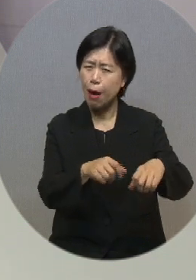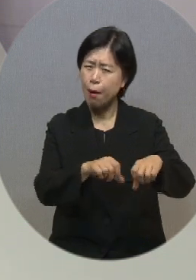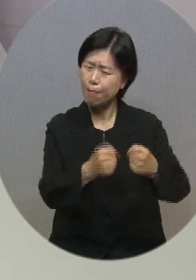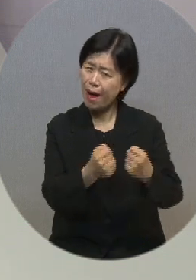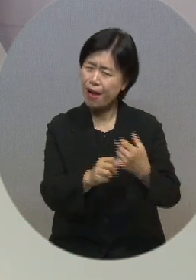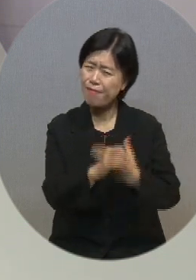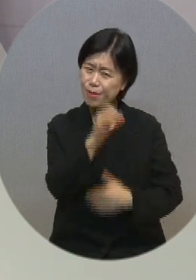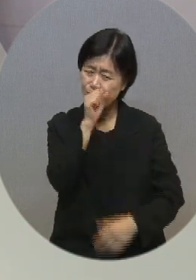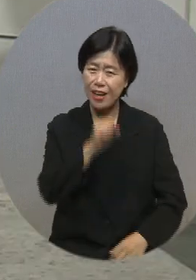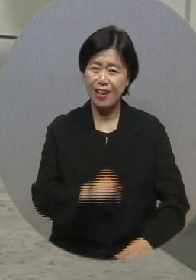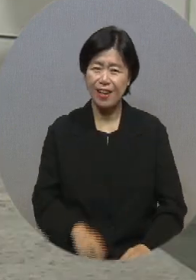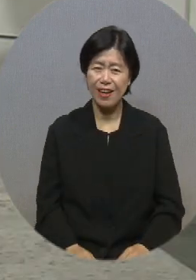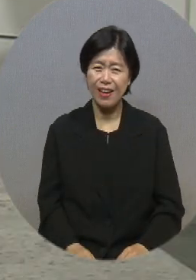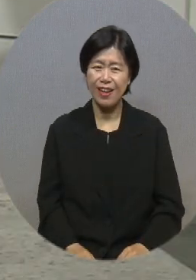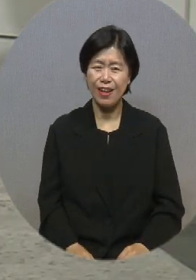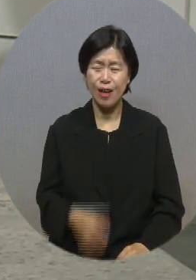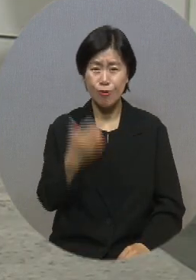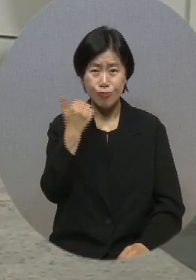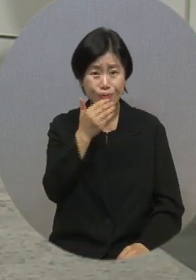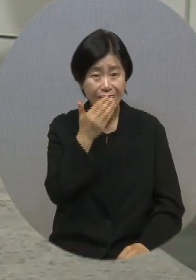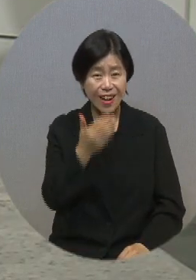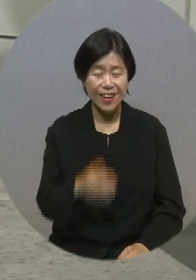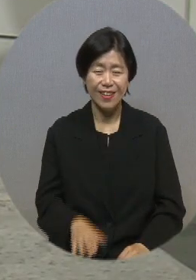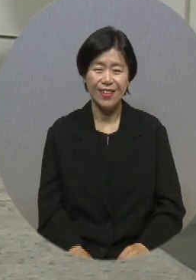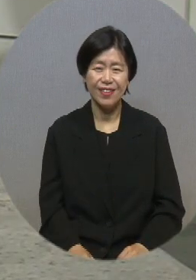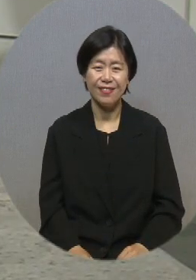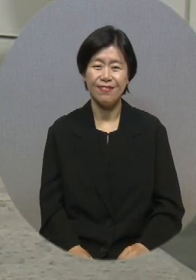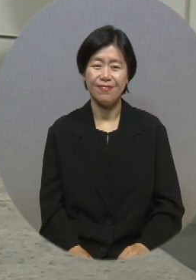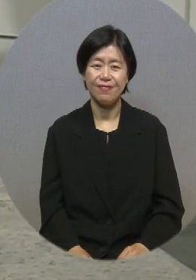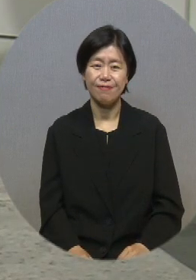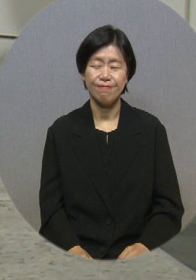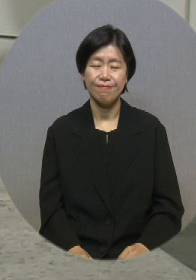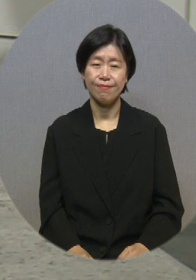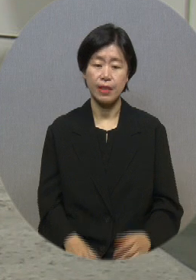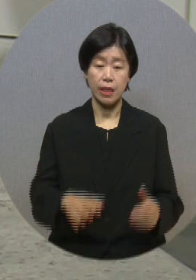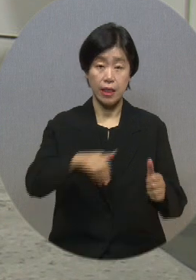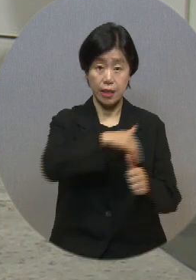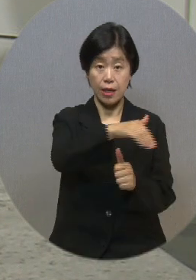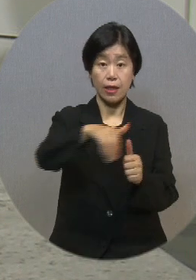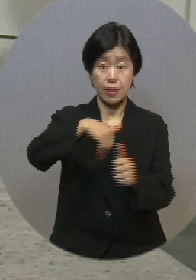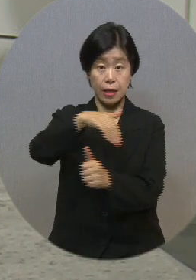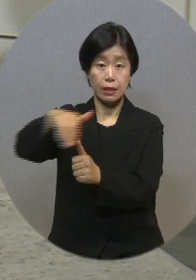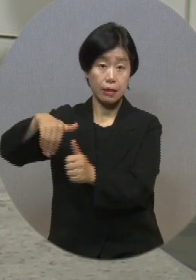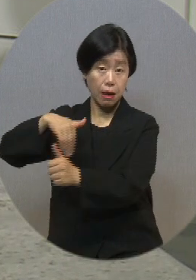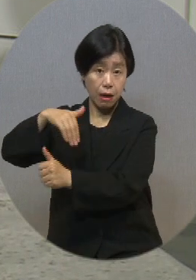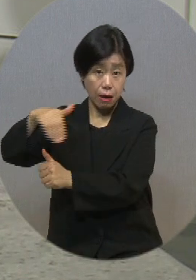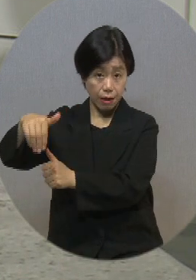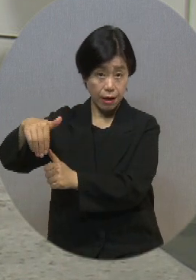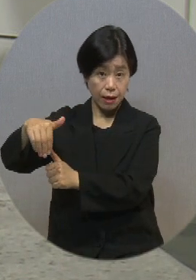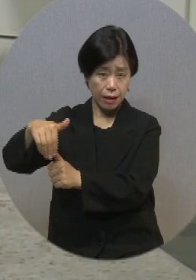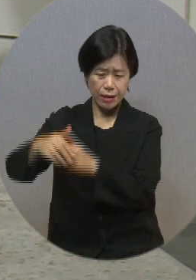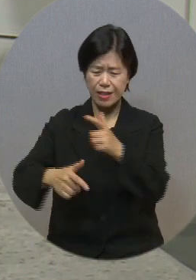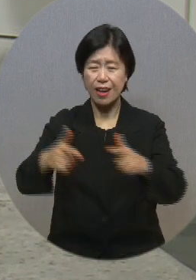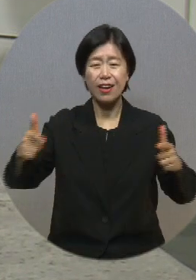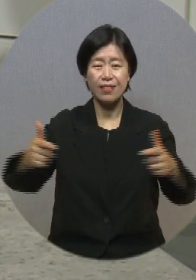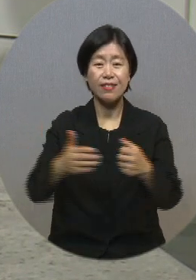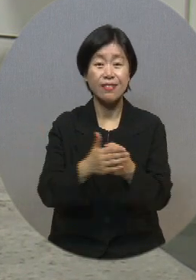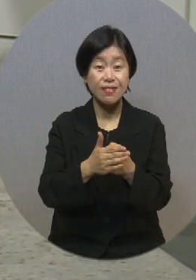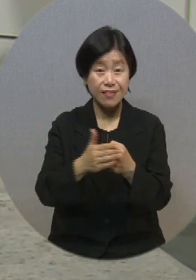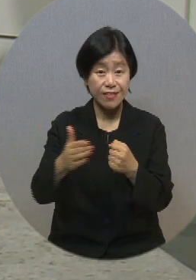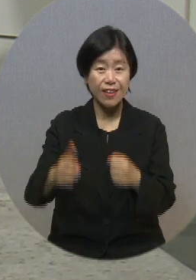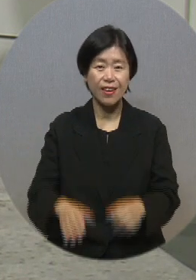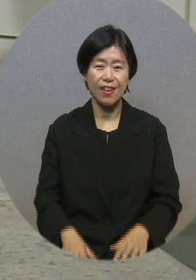참 아, 우리가 똑같은 세월이지만 우리가 그 우리의 처지에 따라서 이렇게